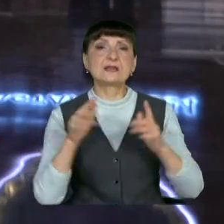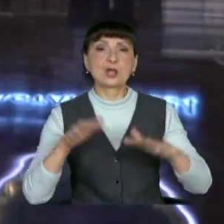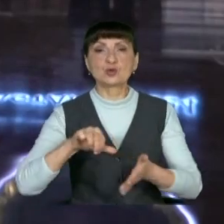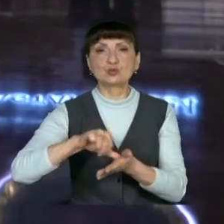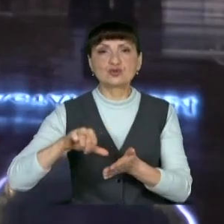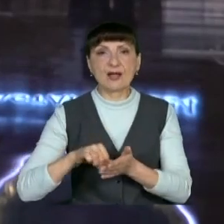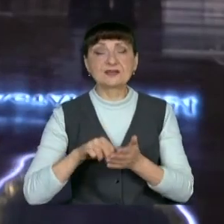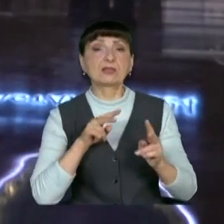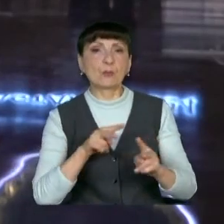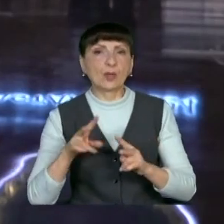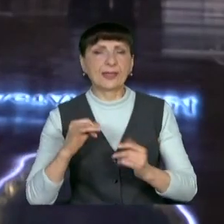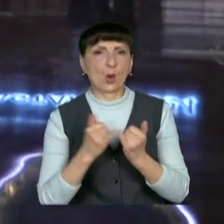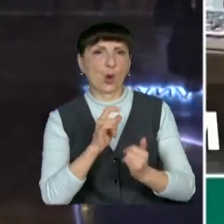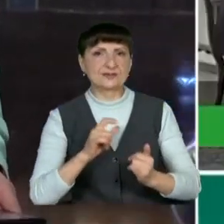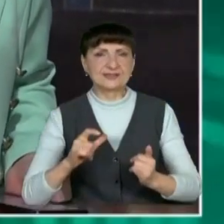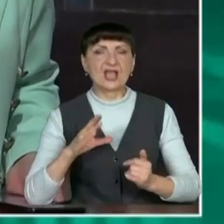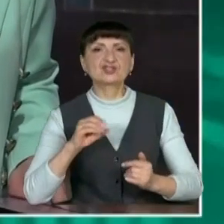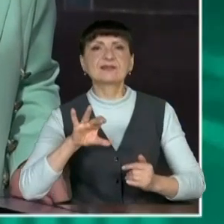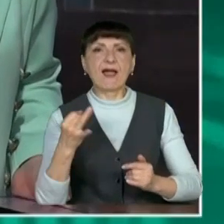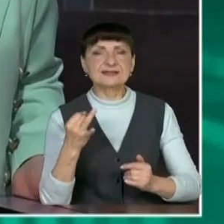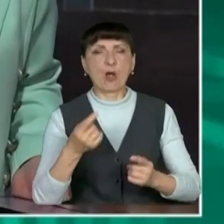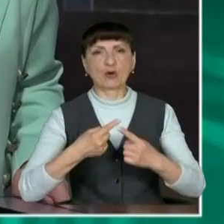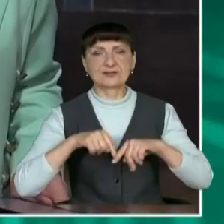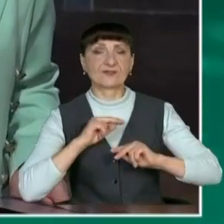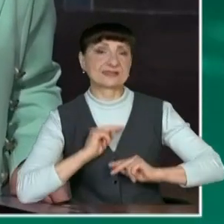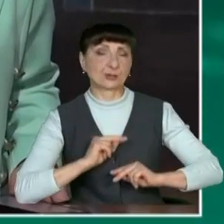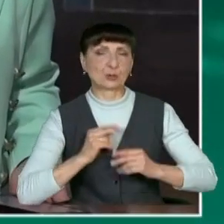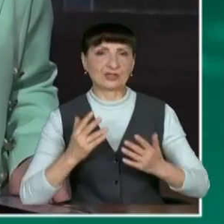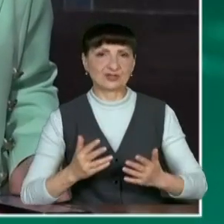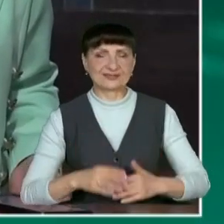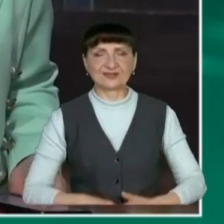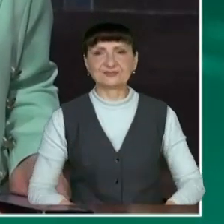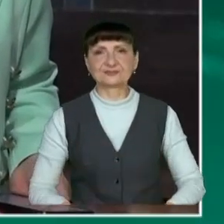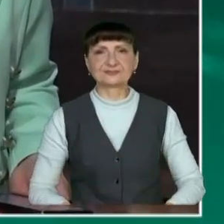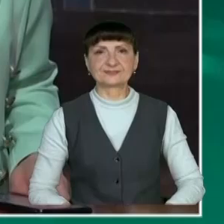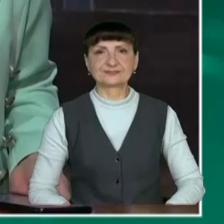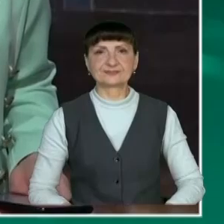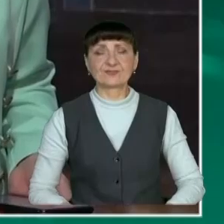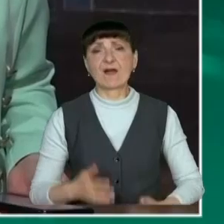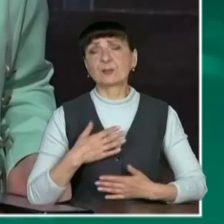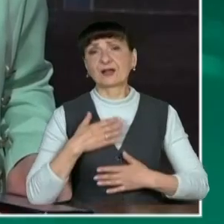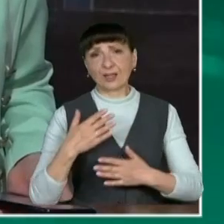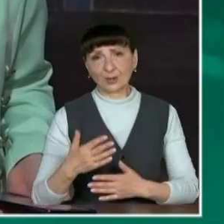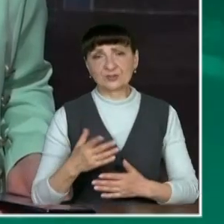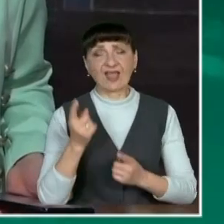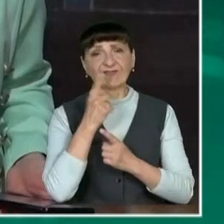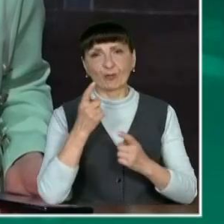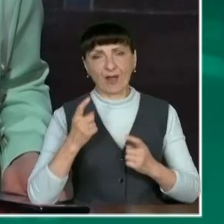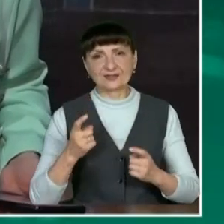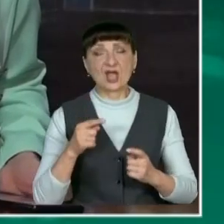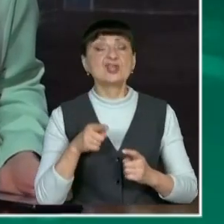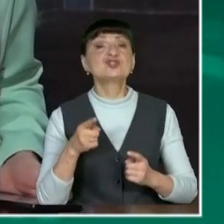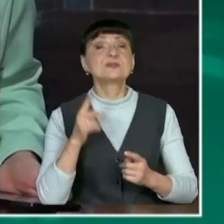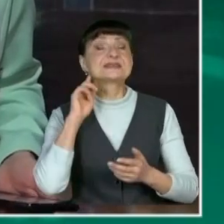участников, наблюдателей и гостей Шанхайской организации сотрудничества ДИАС. Благодарю, Даля, за информацию о том,